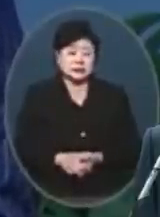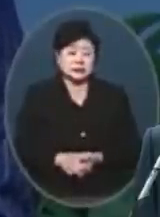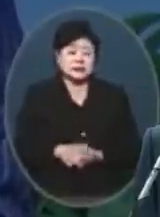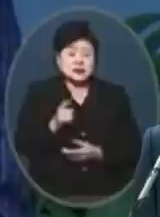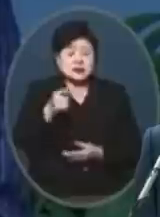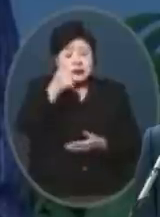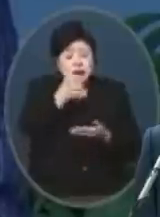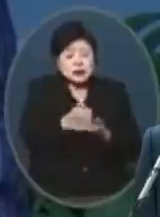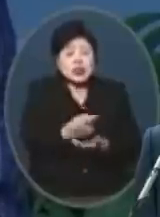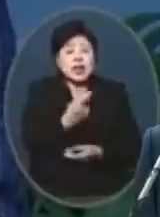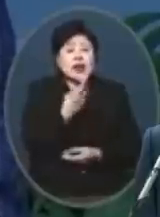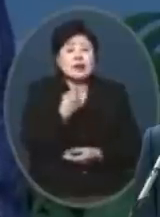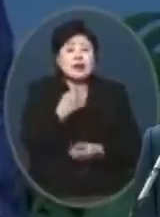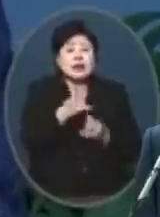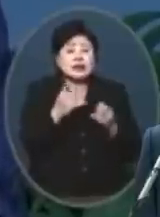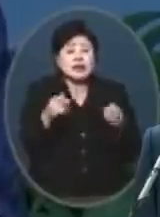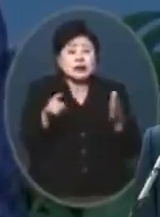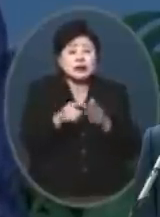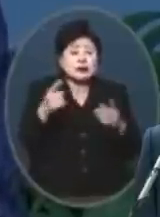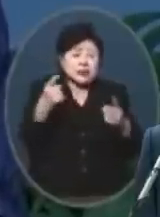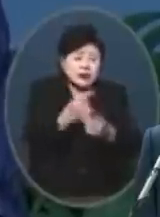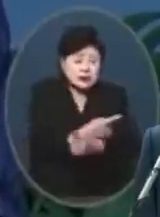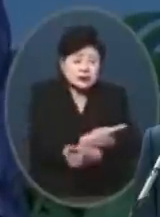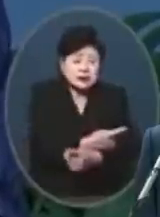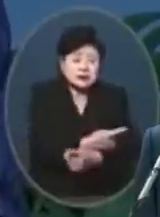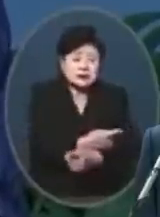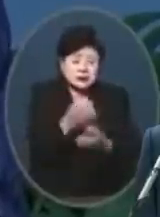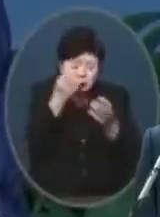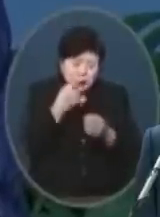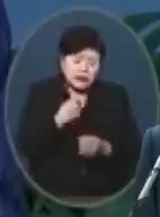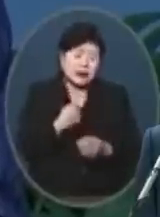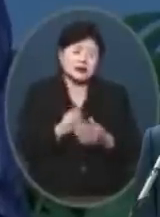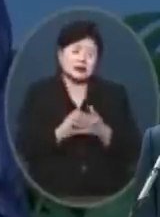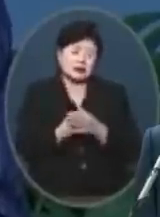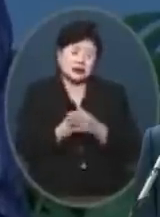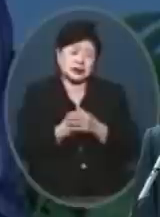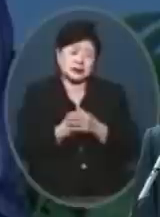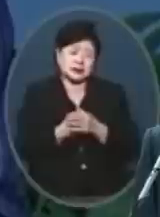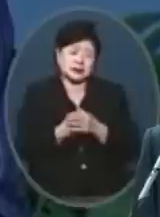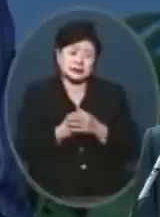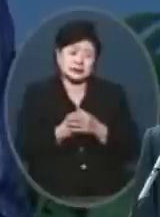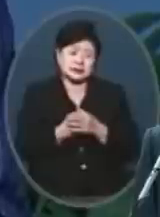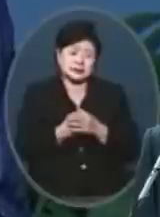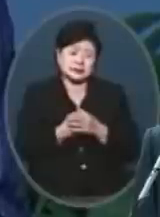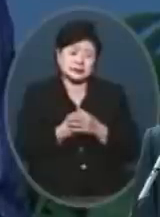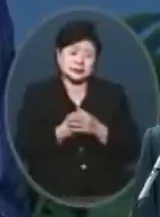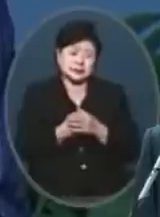그런 죄를 지은 사람들을 위해서 대신으로 고난당하는 것이기 때문에